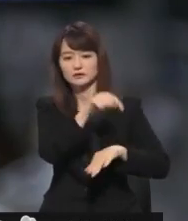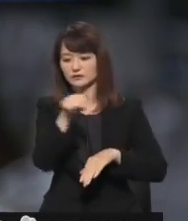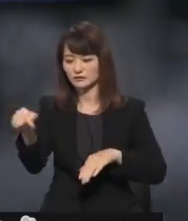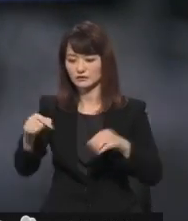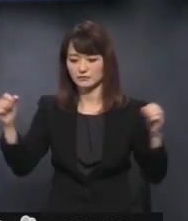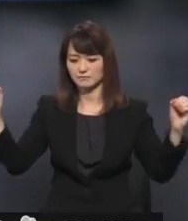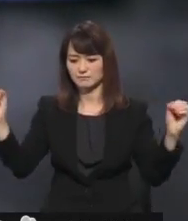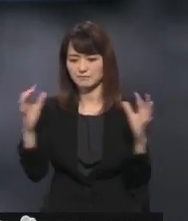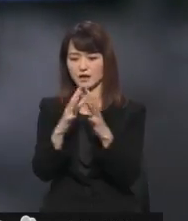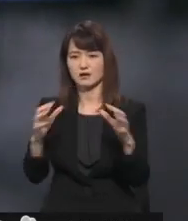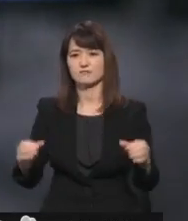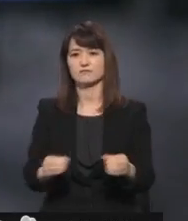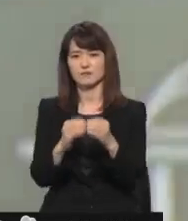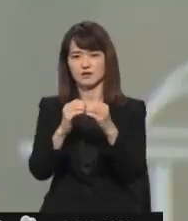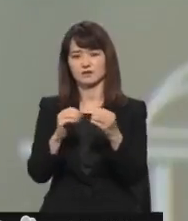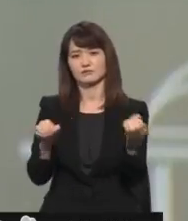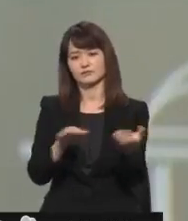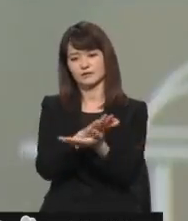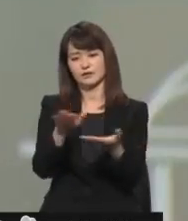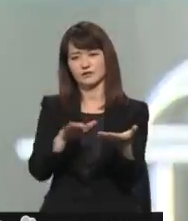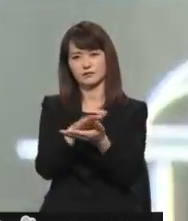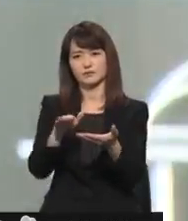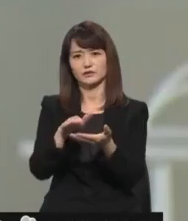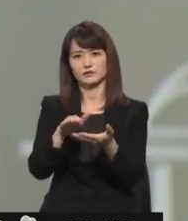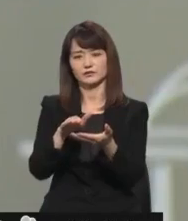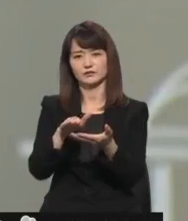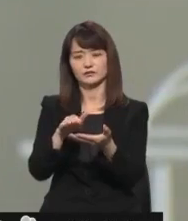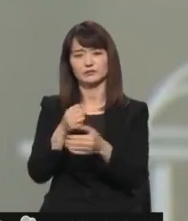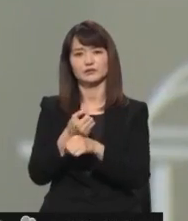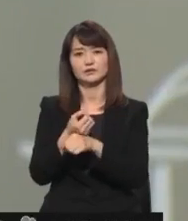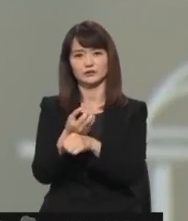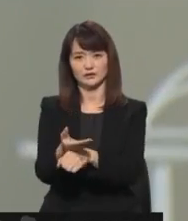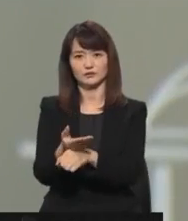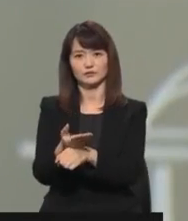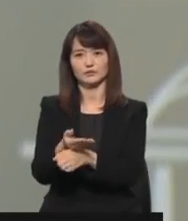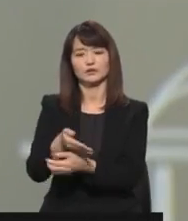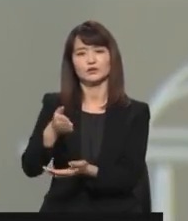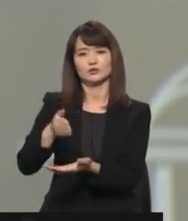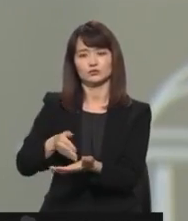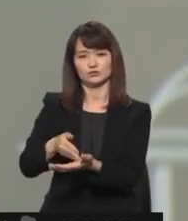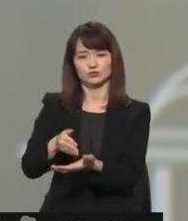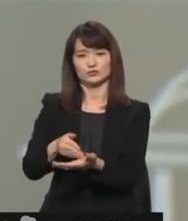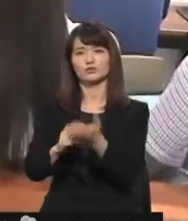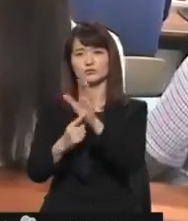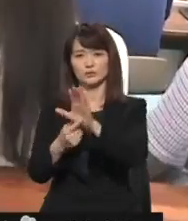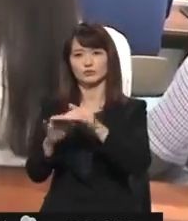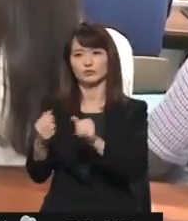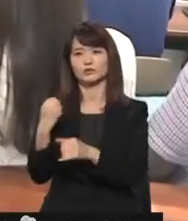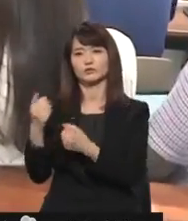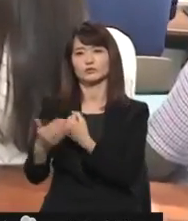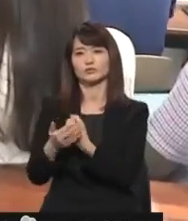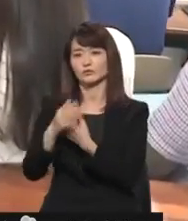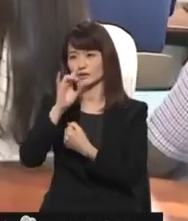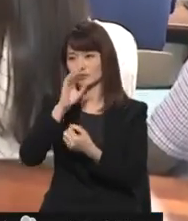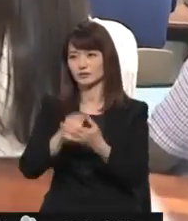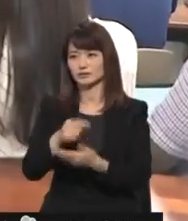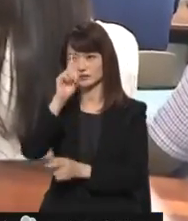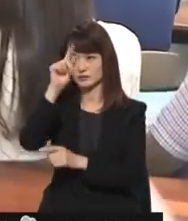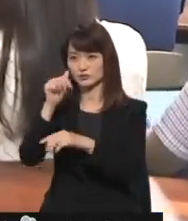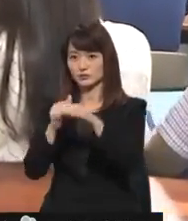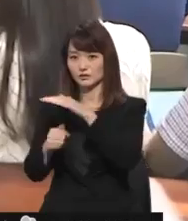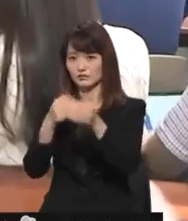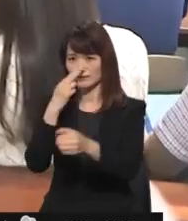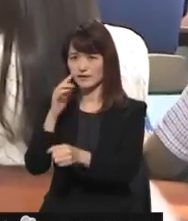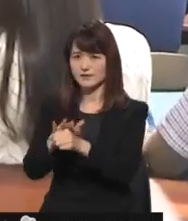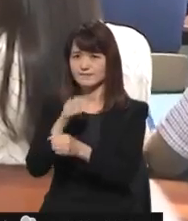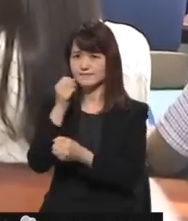섞이고 2학기에 전에 들었으니까 뉴스가 되서 국내 미 도움이 되지 않습니다 예시 금 현재로서는 이주석 전 대표가 억울함에 게서 토로